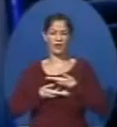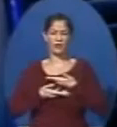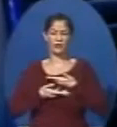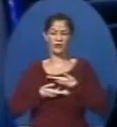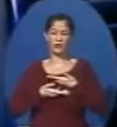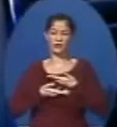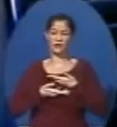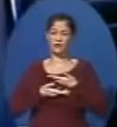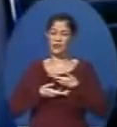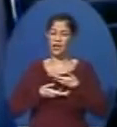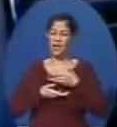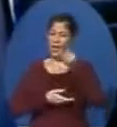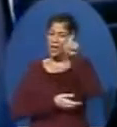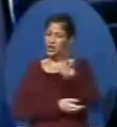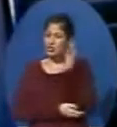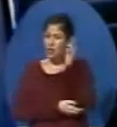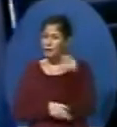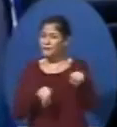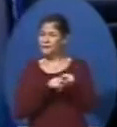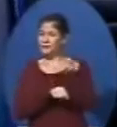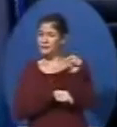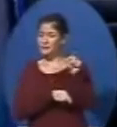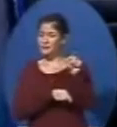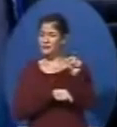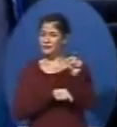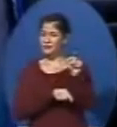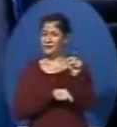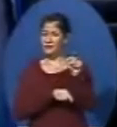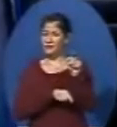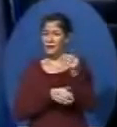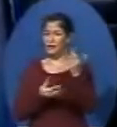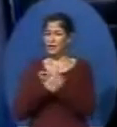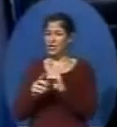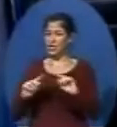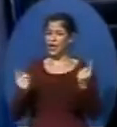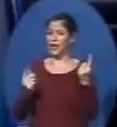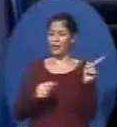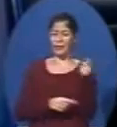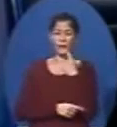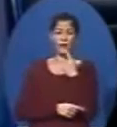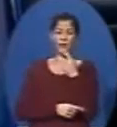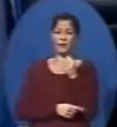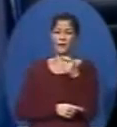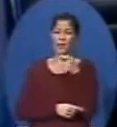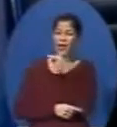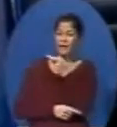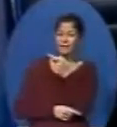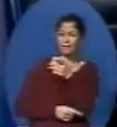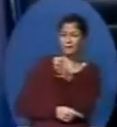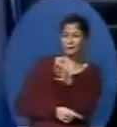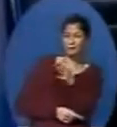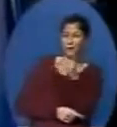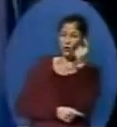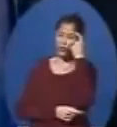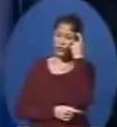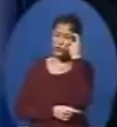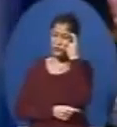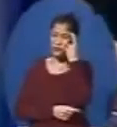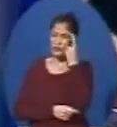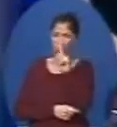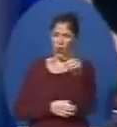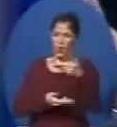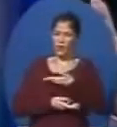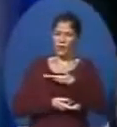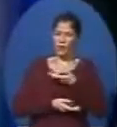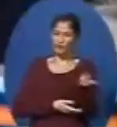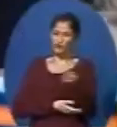מאותה אישה, מאותו מקור, בעניין הולי לנד, אם הם עצמם יש בליבם ספק, אם אין בליבם ספק והם רוצים להרשיע ברוך, אבל אם יש להם ספק, למה